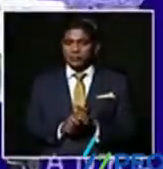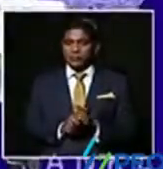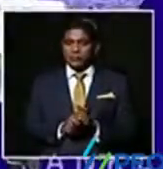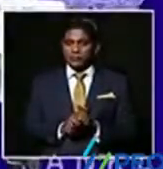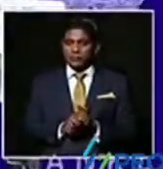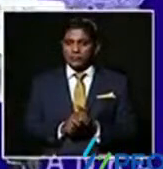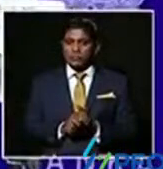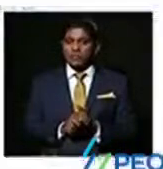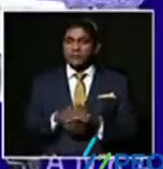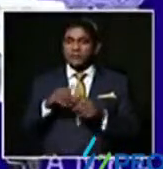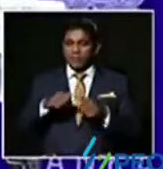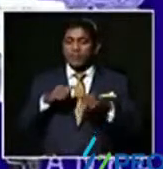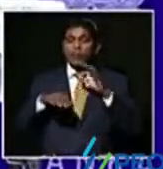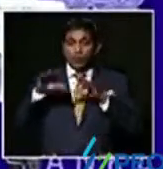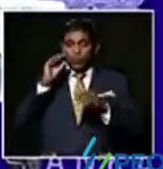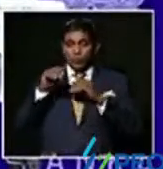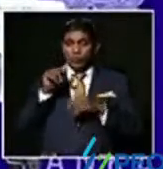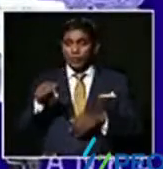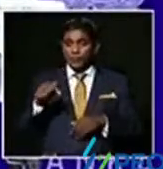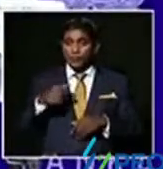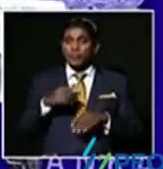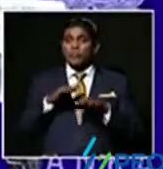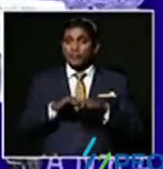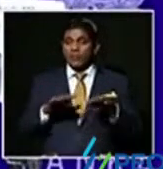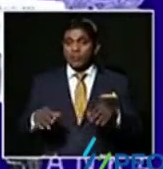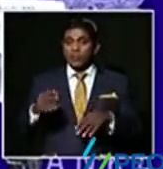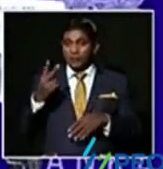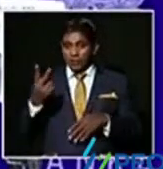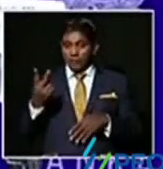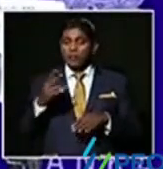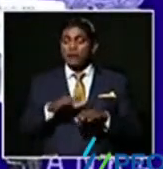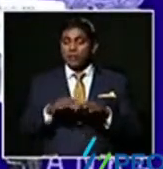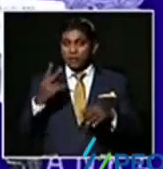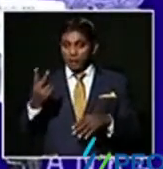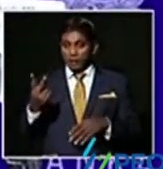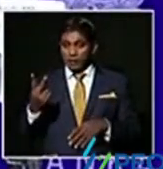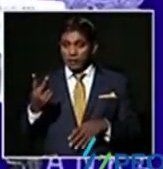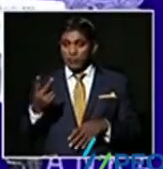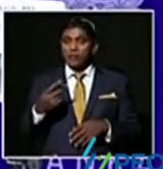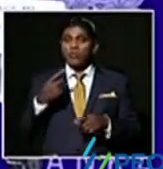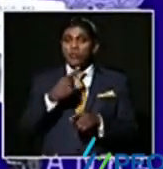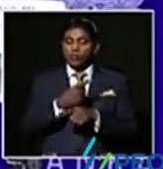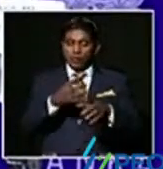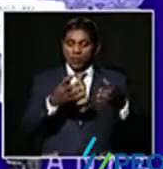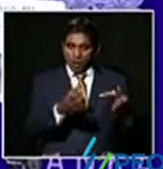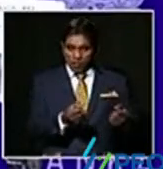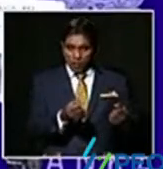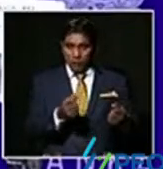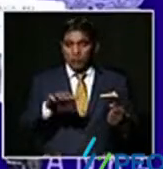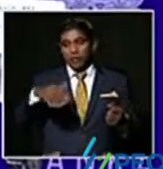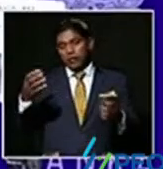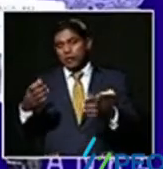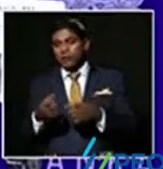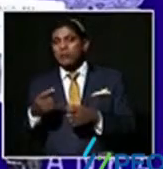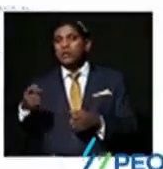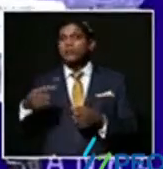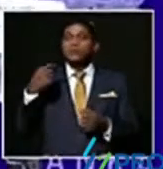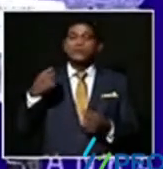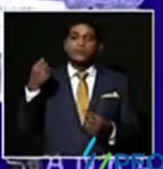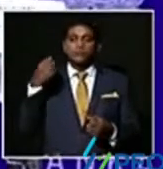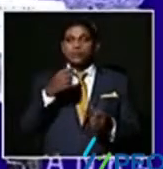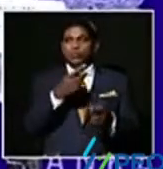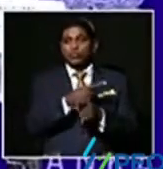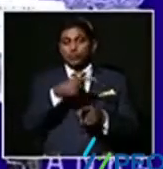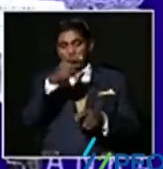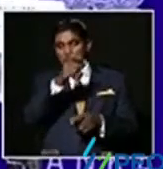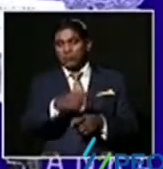දැනට තියෙන තොරතුරු අනුව දරුවෝ දෙදෙනෙක් විසින් ශිෂ්‍යයන් දෙදෙනෙක් විසින් මේ ගුරුවරයා අල්ලගෙන තවත් පිරිසක් විසින් මේ ගුරුවරයා පහර දීලා තියෙනවා.